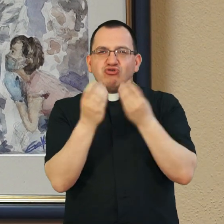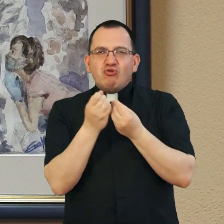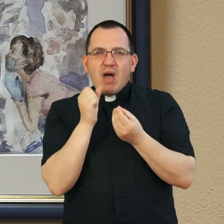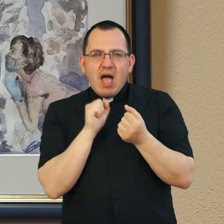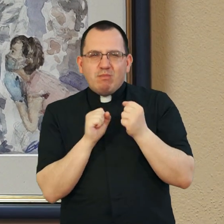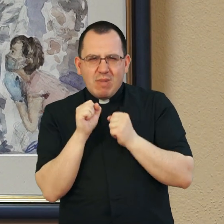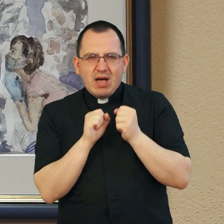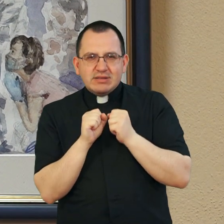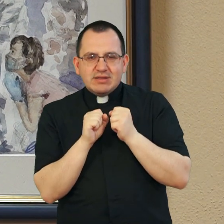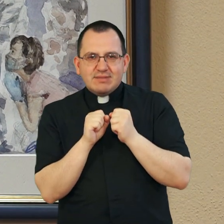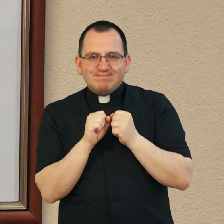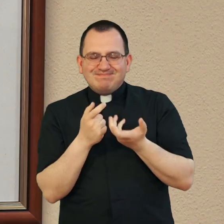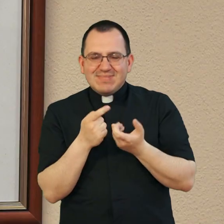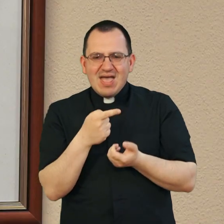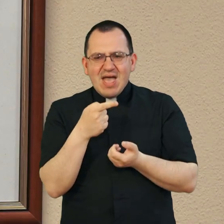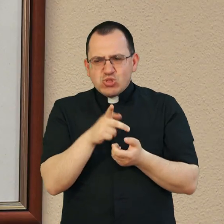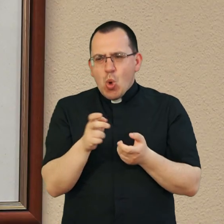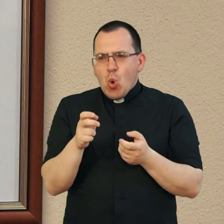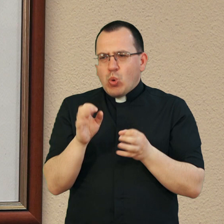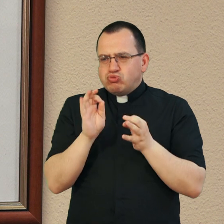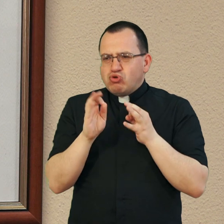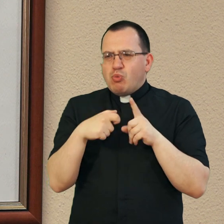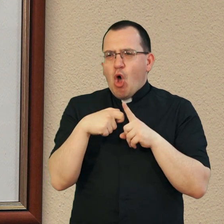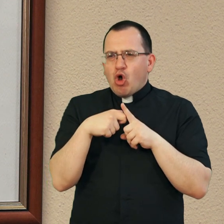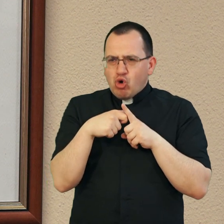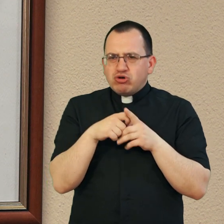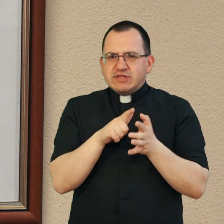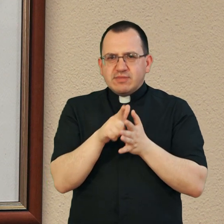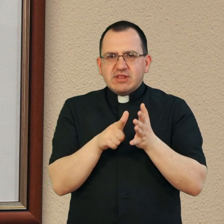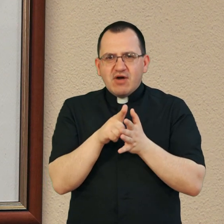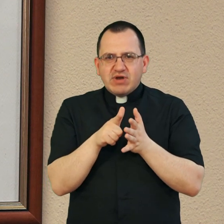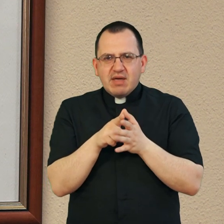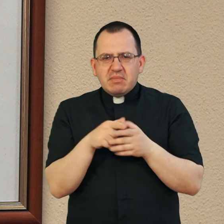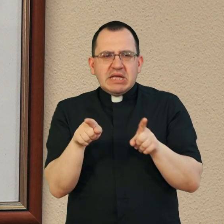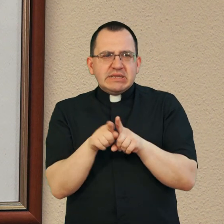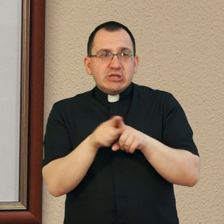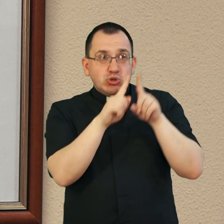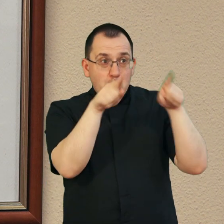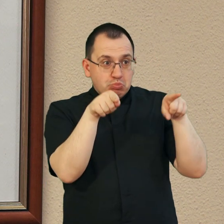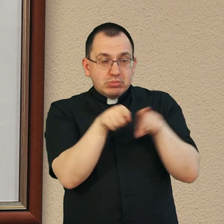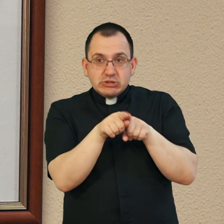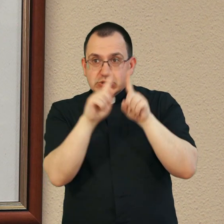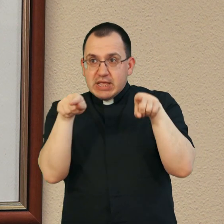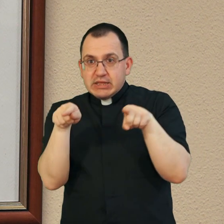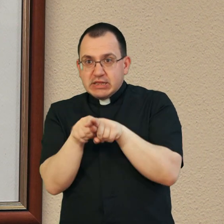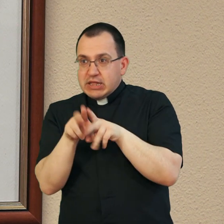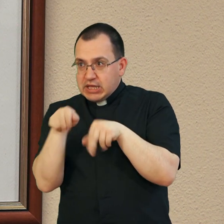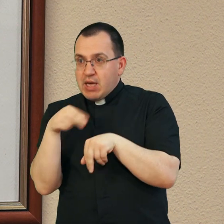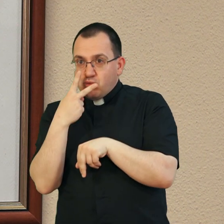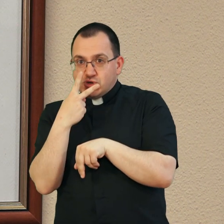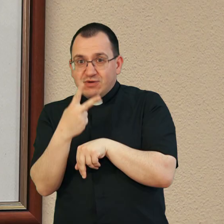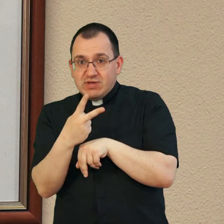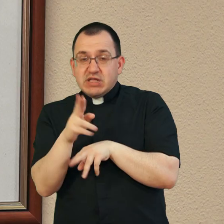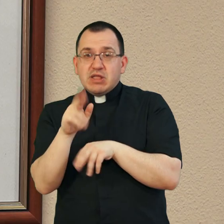i korizmenom vremenu i sadržaju slika koje su ovdje izložene. Možemo ih podijeliti na